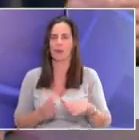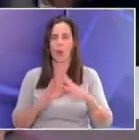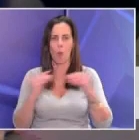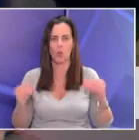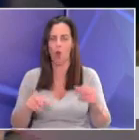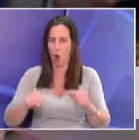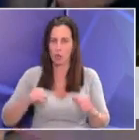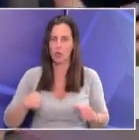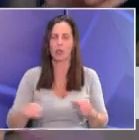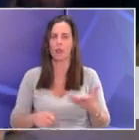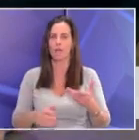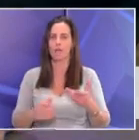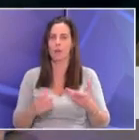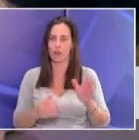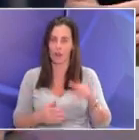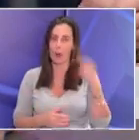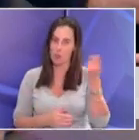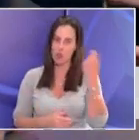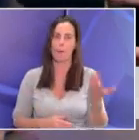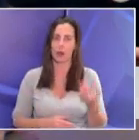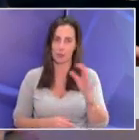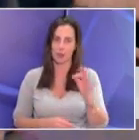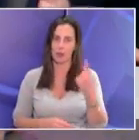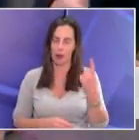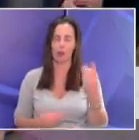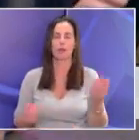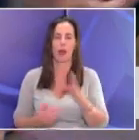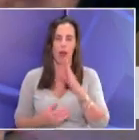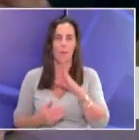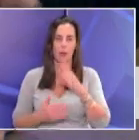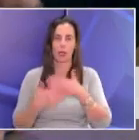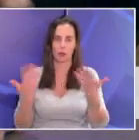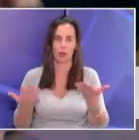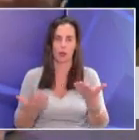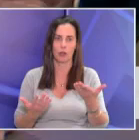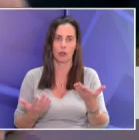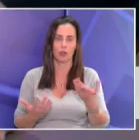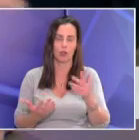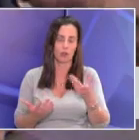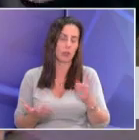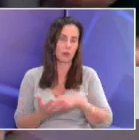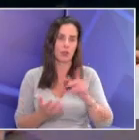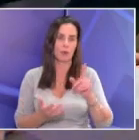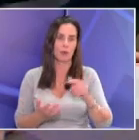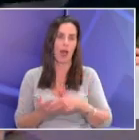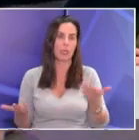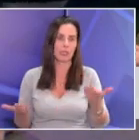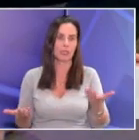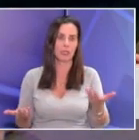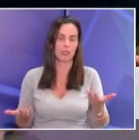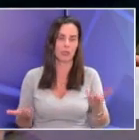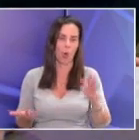מוניות שירות וקווי תחבורה גם בשבת, שזה בעצם אחד החסמים הכי גדולים לנטישת הרכב הפרטי בישראל,